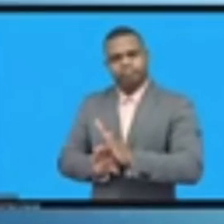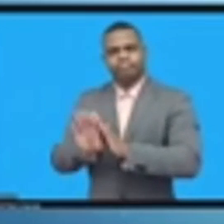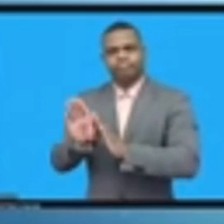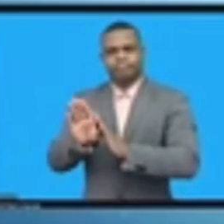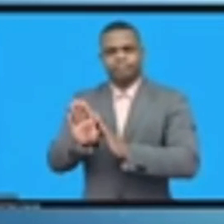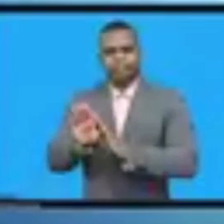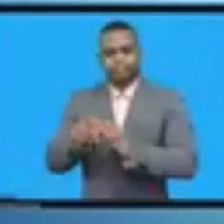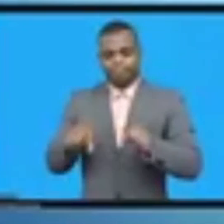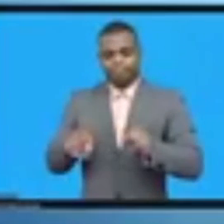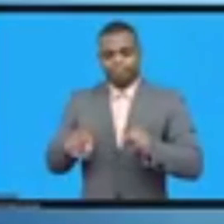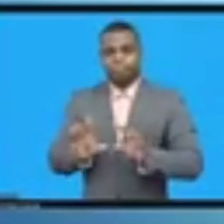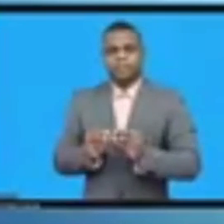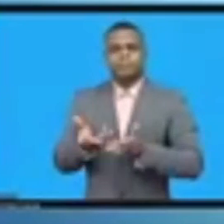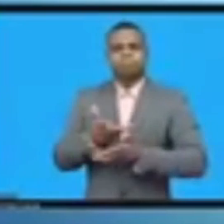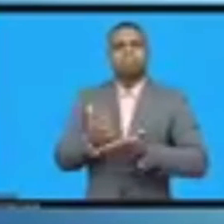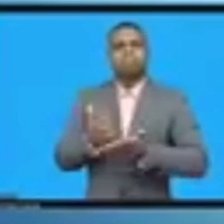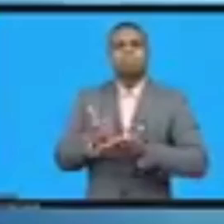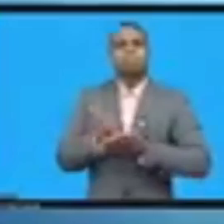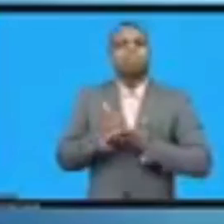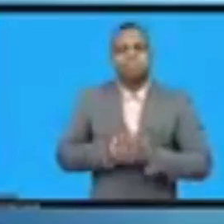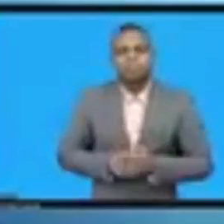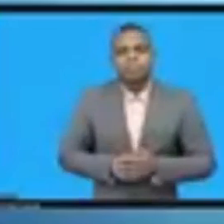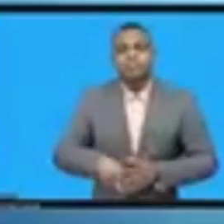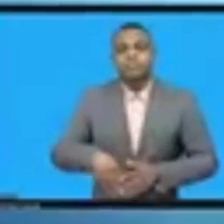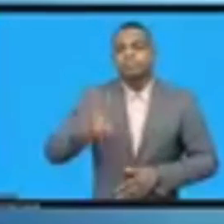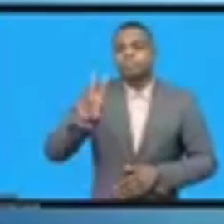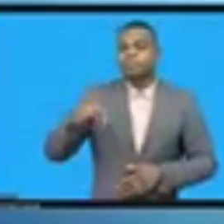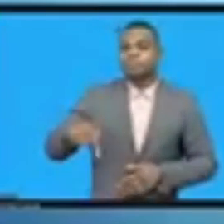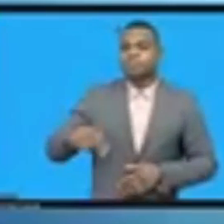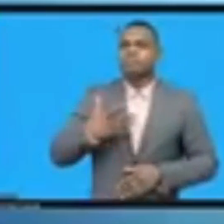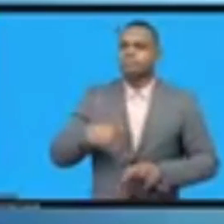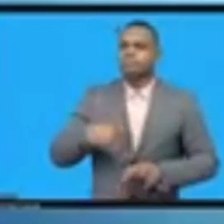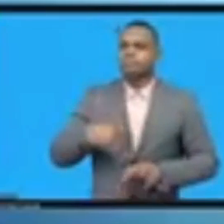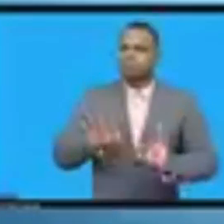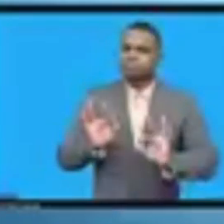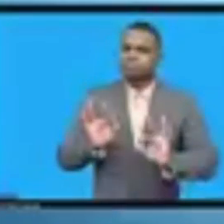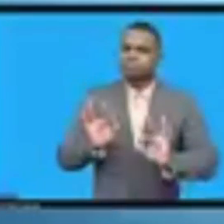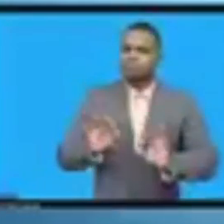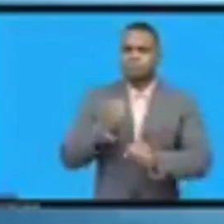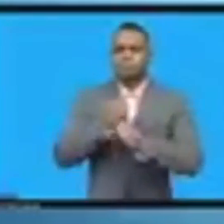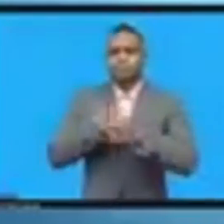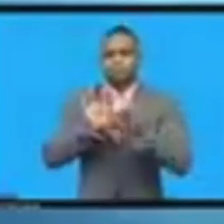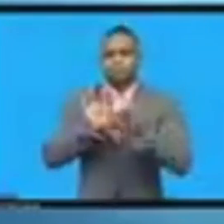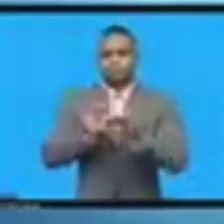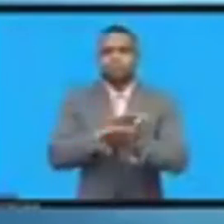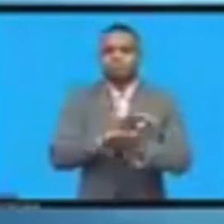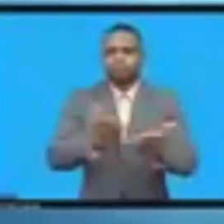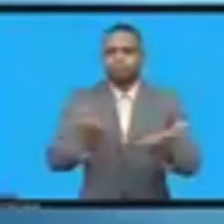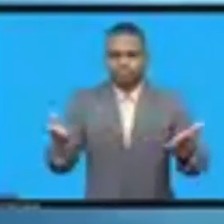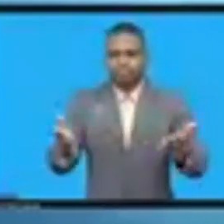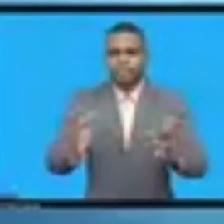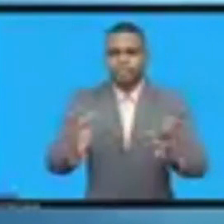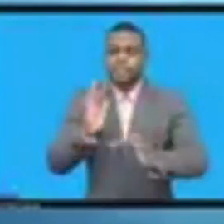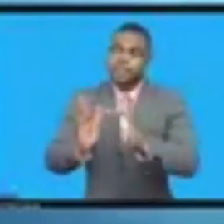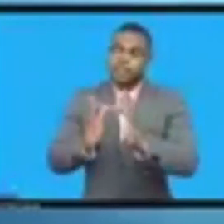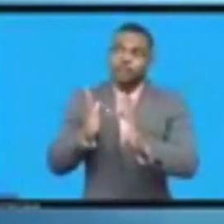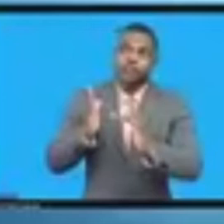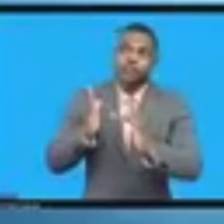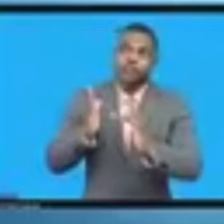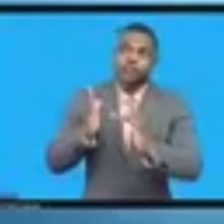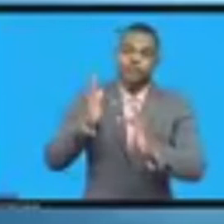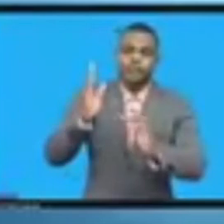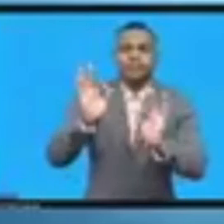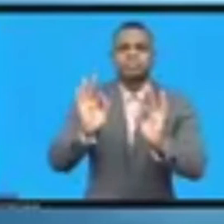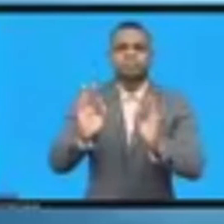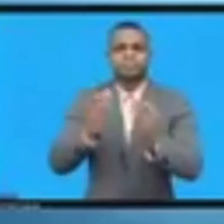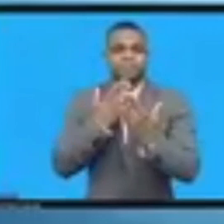安全和有弹性的互联网。谢谢大家的聆听，非常感谢。谢谢李